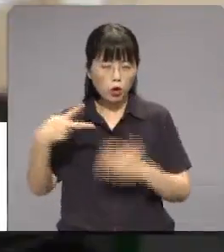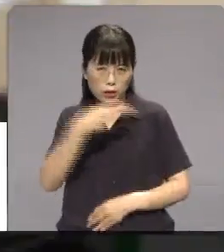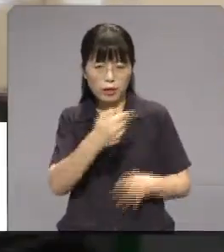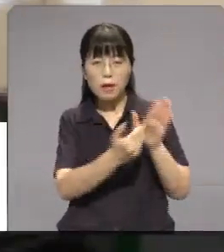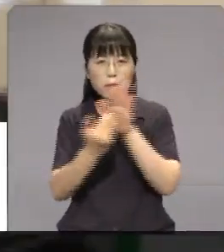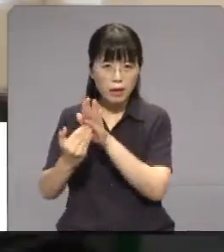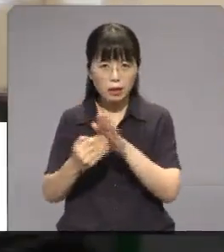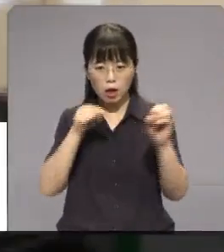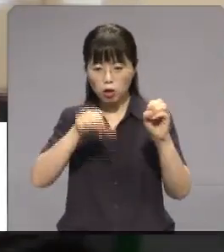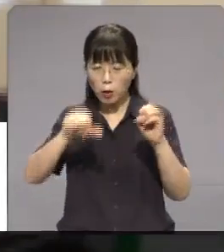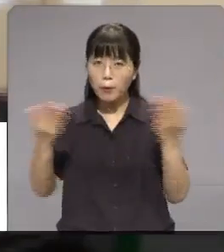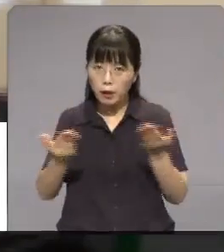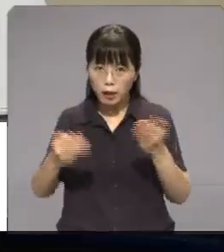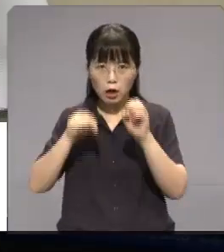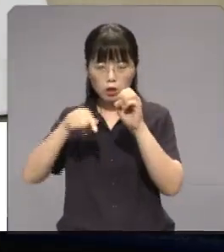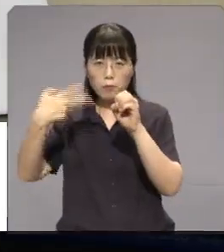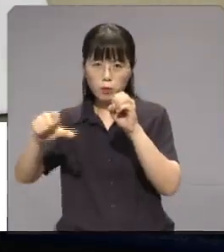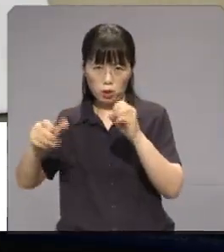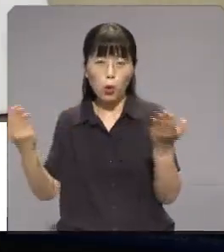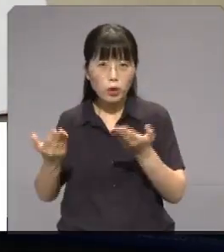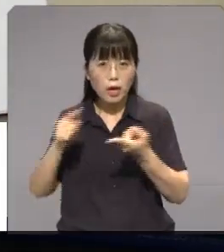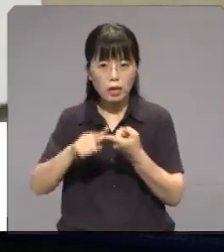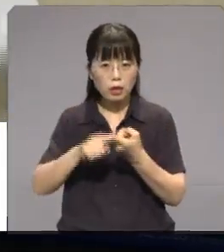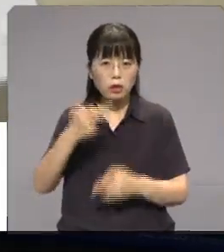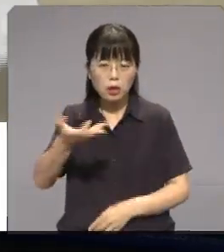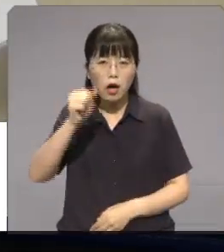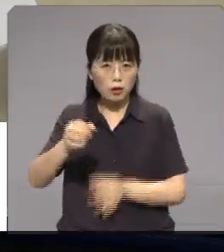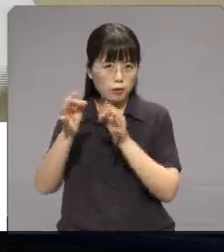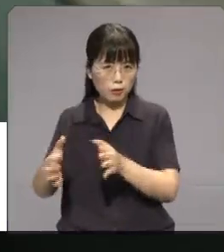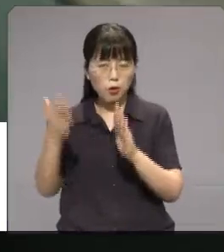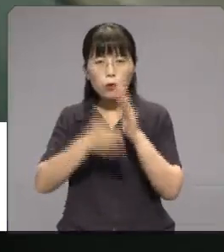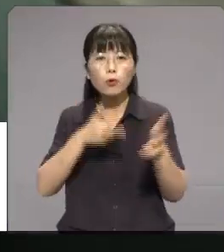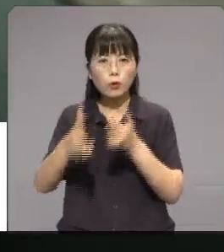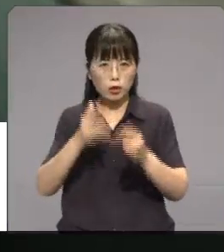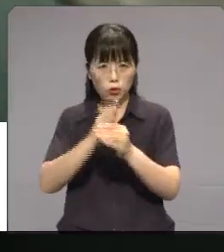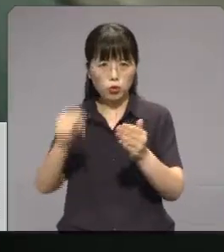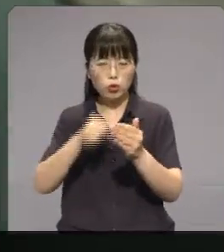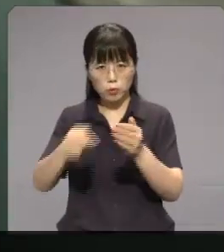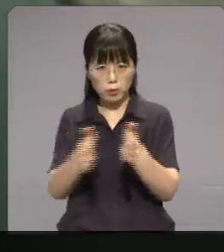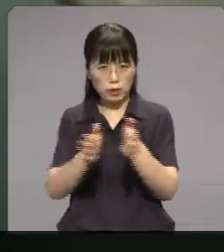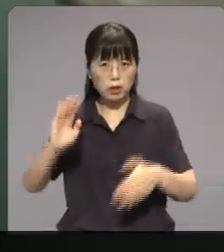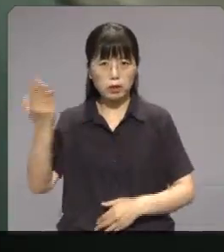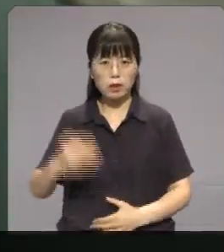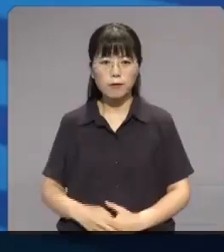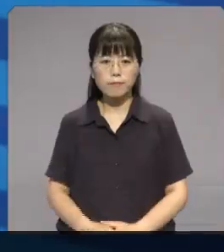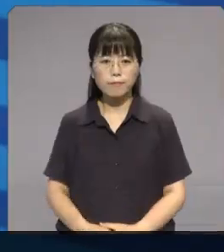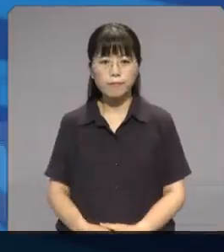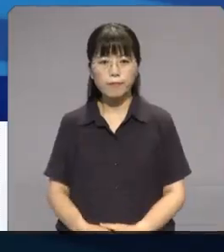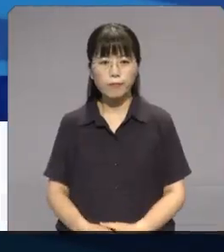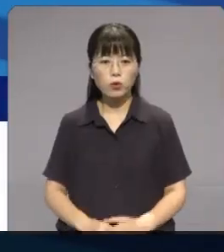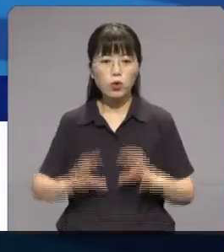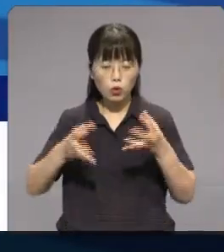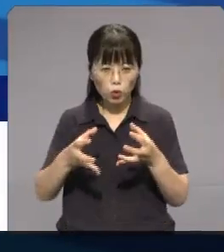막는 0.5잡과 0.75잡도 12억 원을 들여 공공기관을 중심으로 시행됩니다.